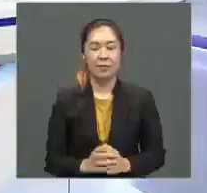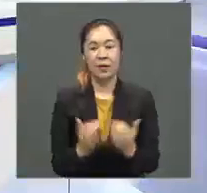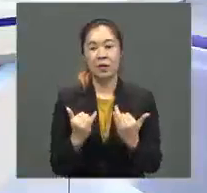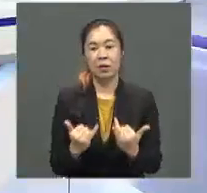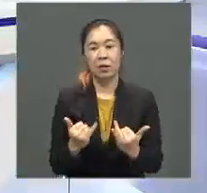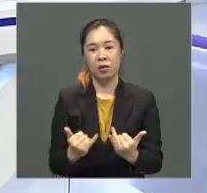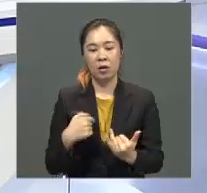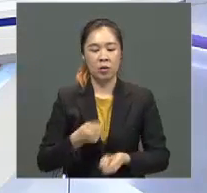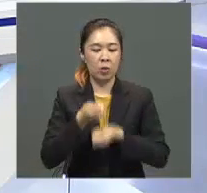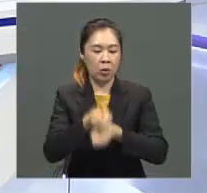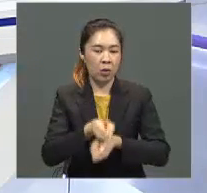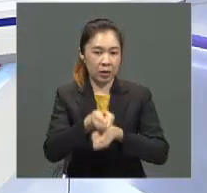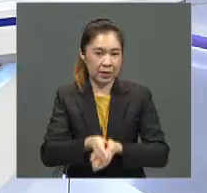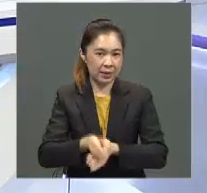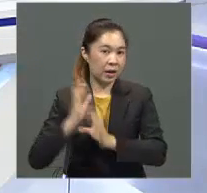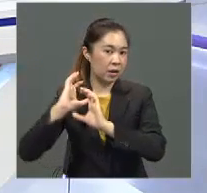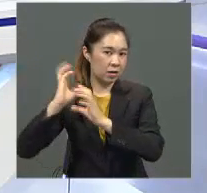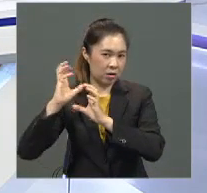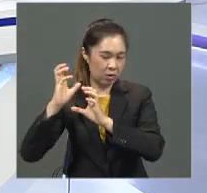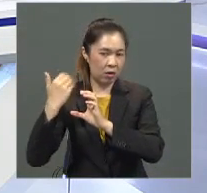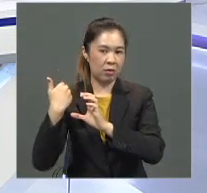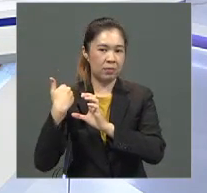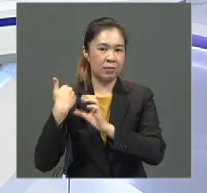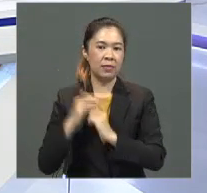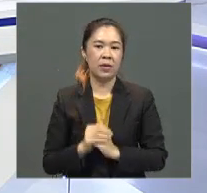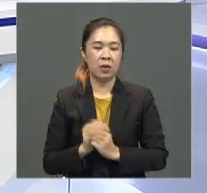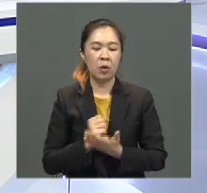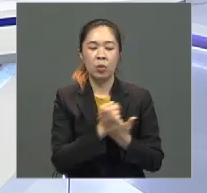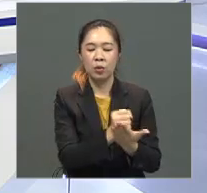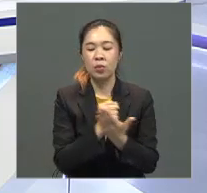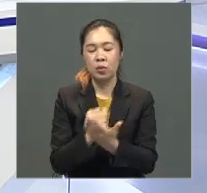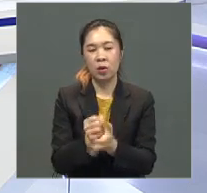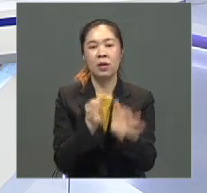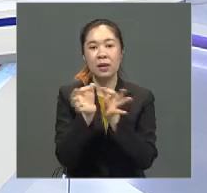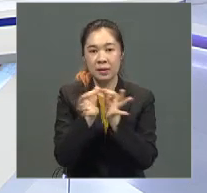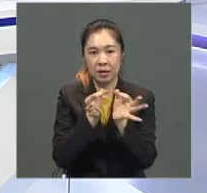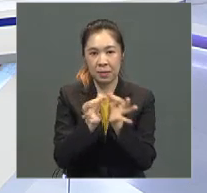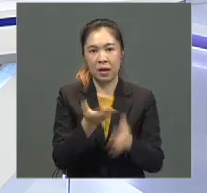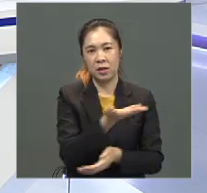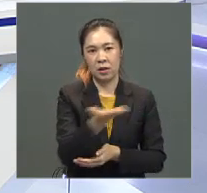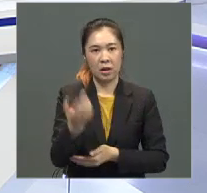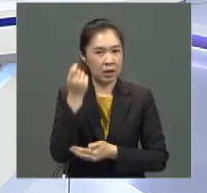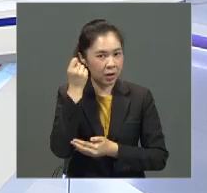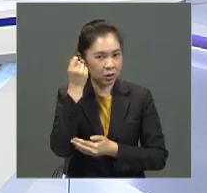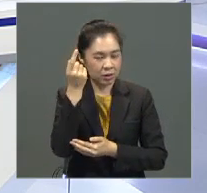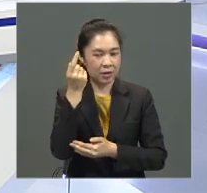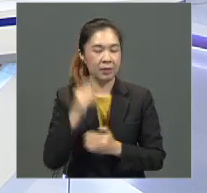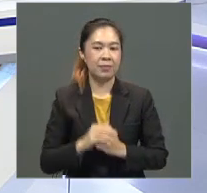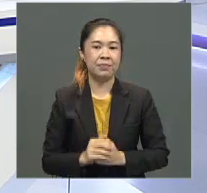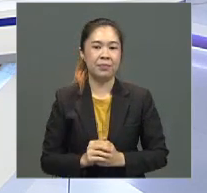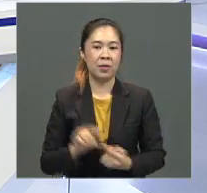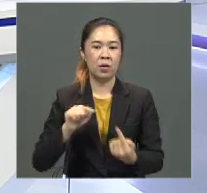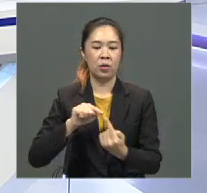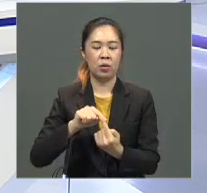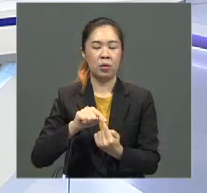คือตอนนี้เนี่ยเกษตรกรชาวสวนมะพร้าวคือทุกชนิดเนี่ยต้องช่วยกันออกมาชี้แจงเพื่อให้ทุกคนเนี่ยเข้าใจภาพลักษณ์นะคะอย่างที่